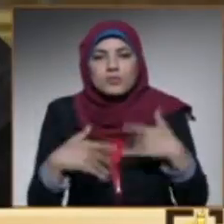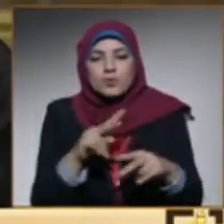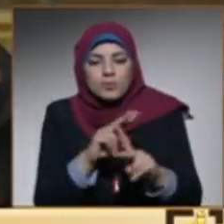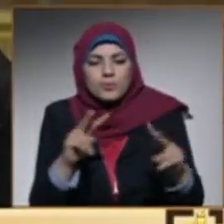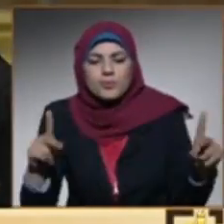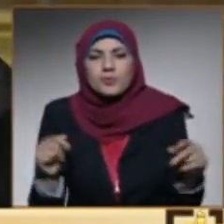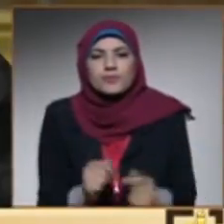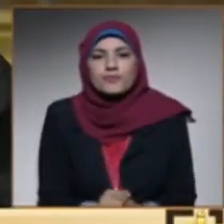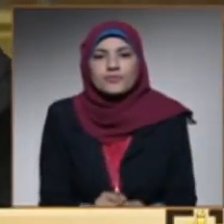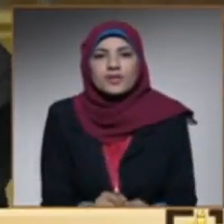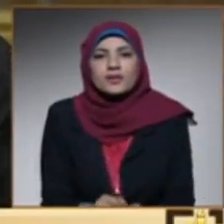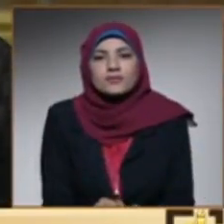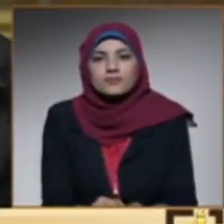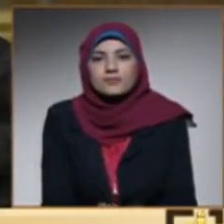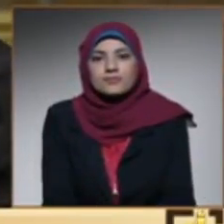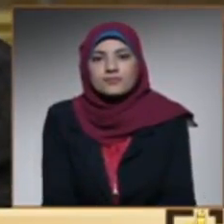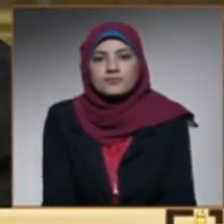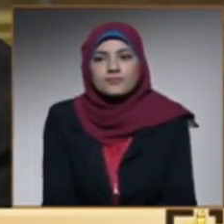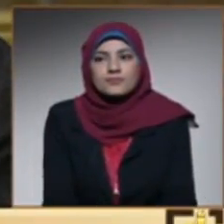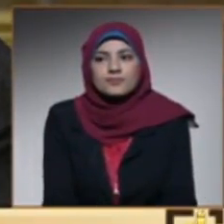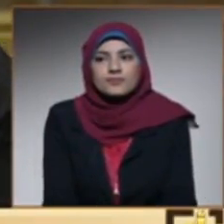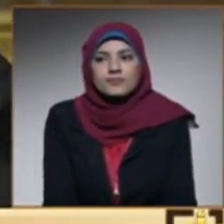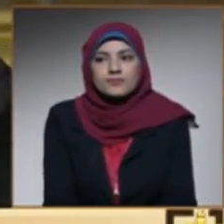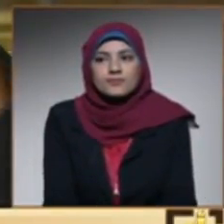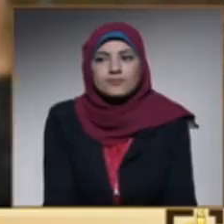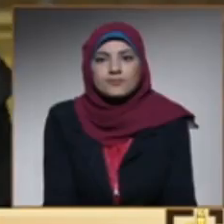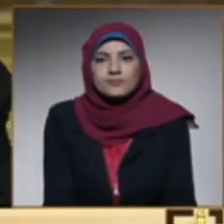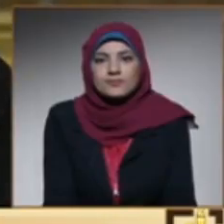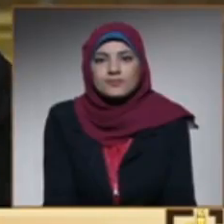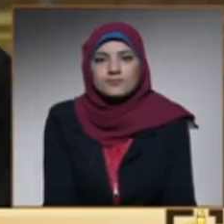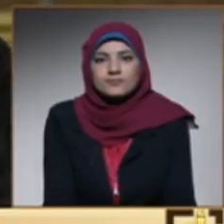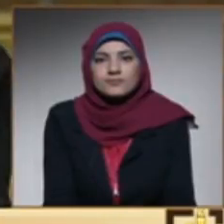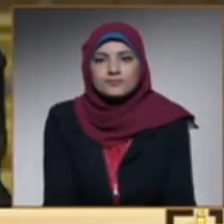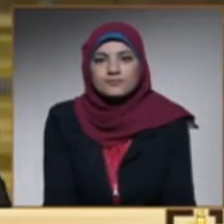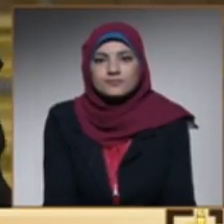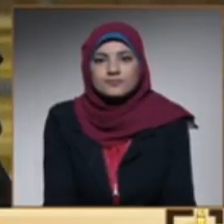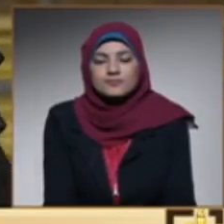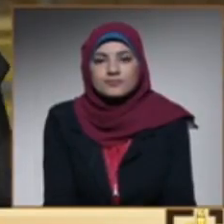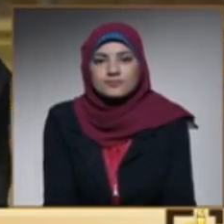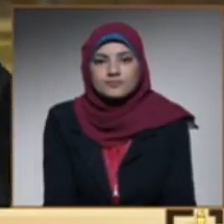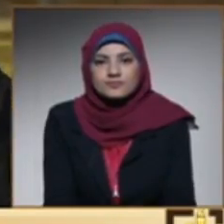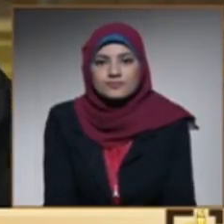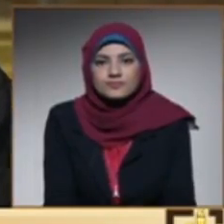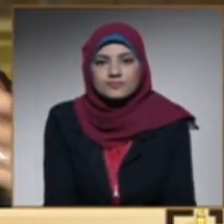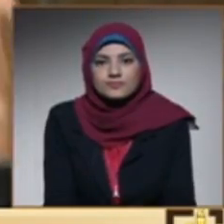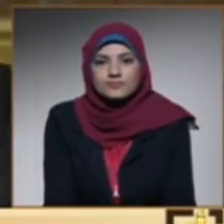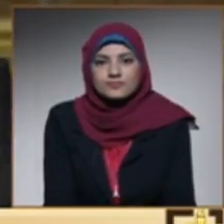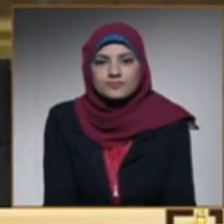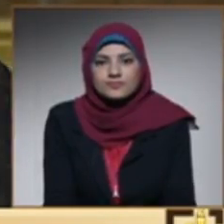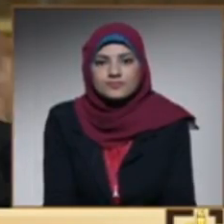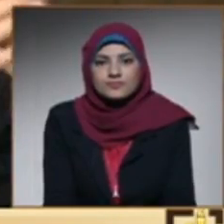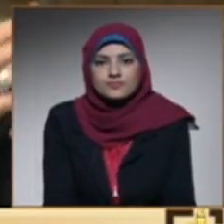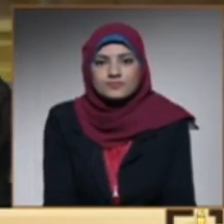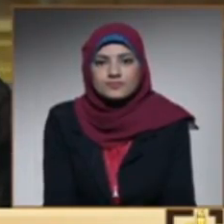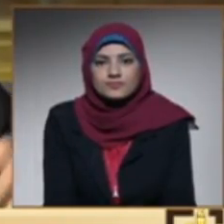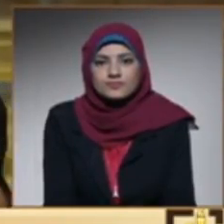هم 5% لا مش عايزها. طب خلاص شيل 5% واعتبرني متكلم. مش مهم، بس اي نعم انا طبعا